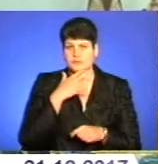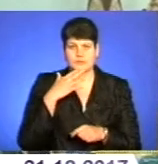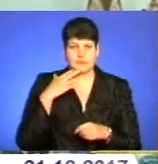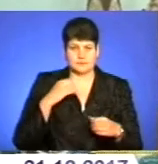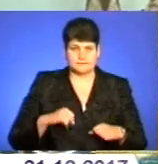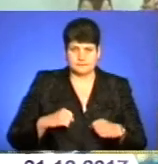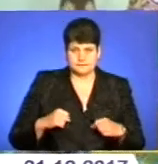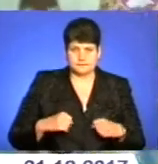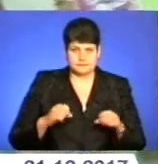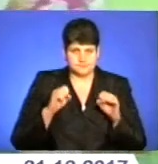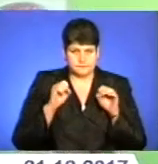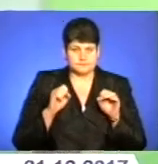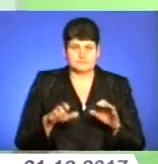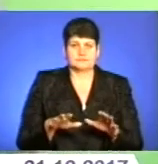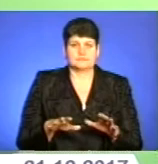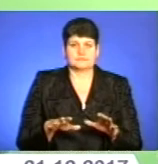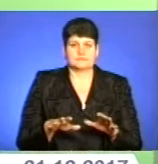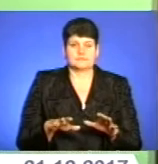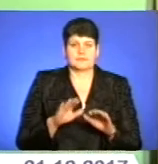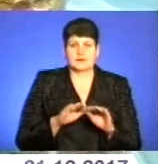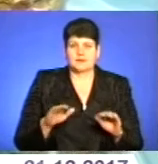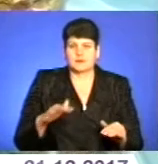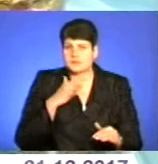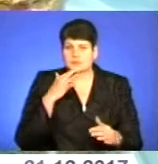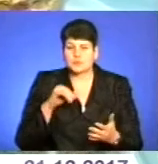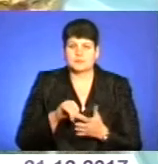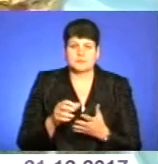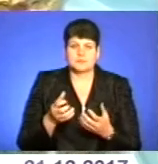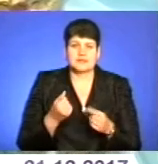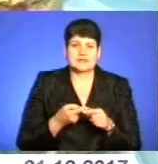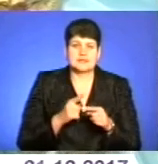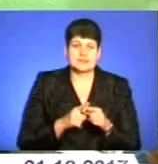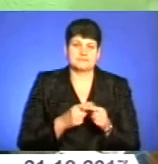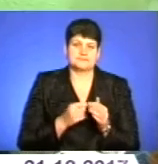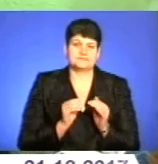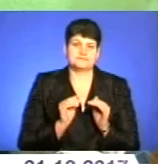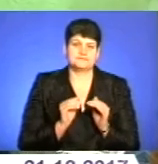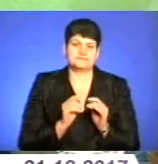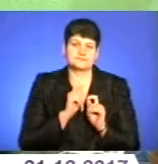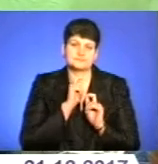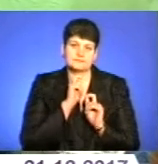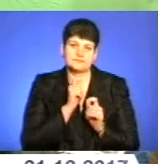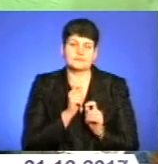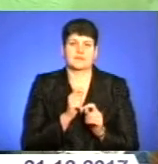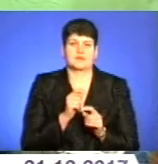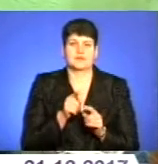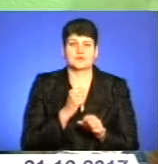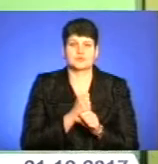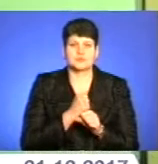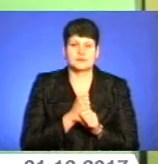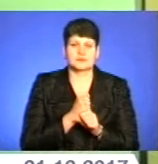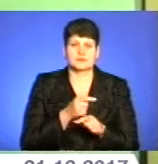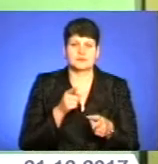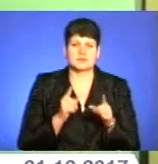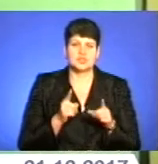нього зусиль, дуже багато учнів було. Це так є сувенір, і ми використали природні матеріали